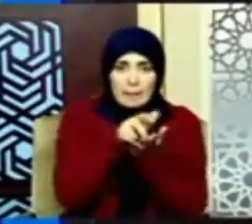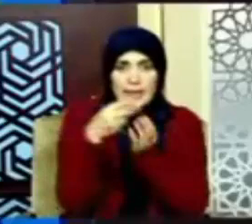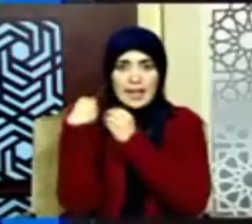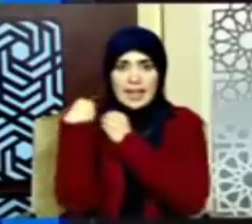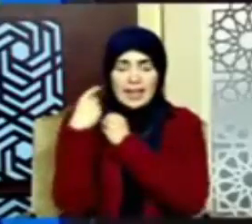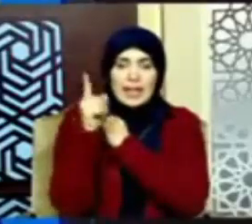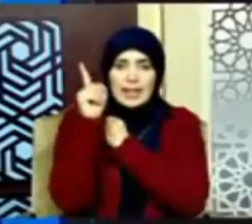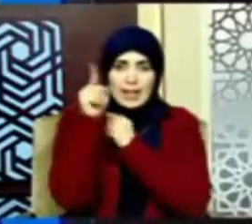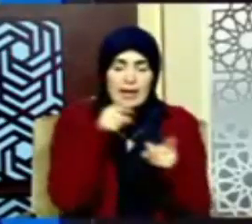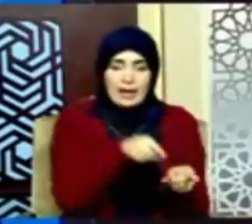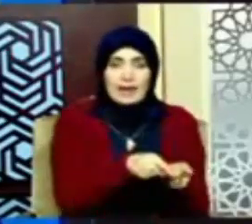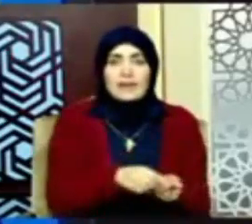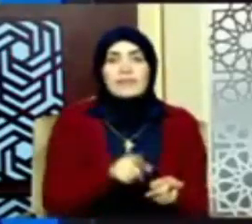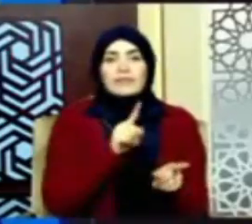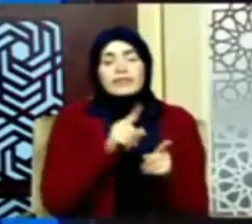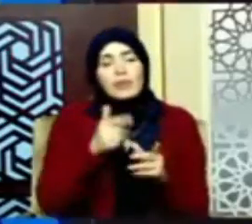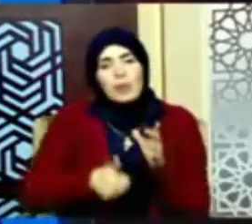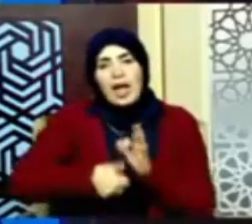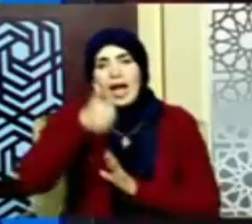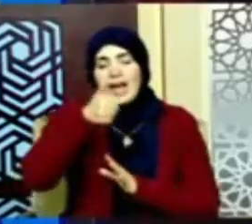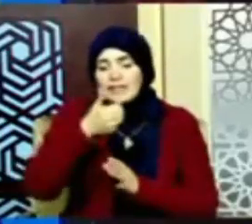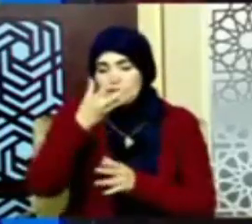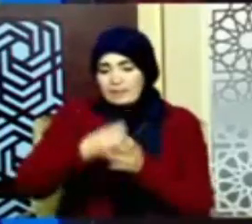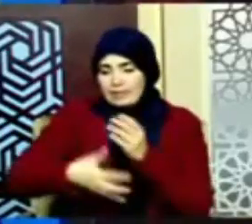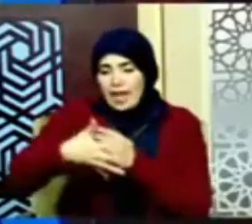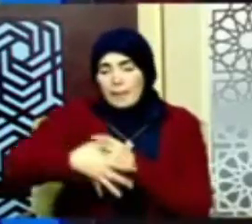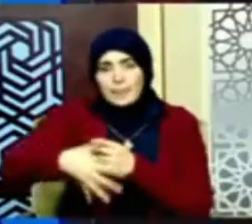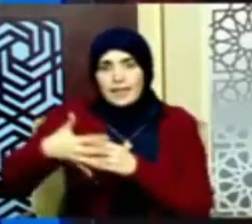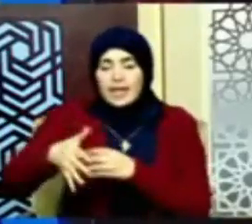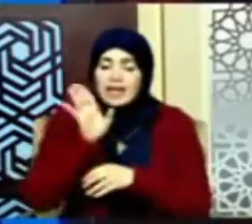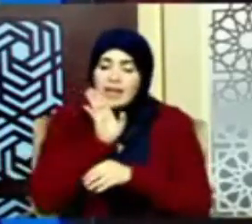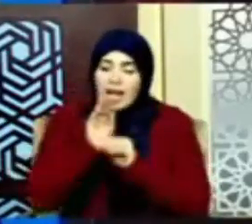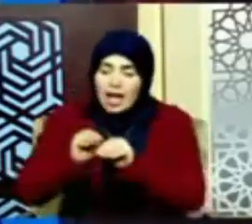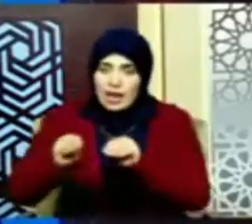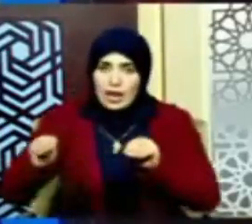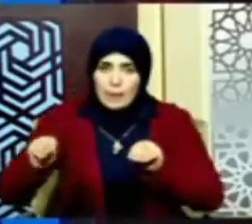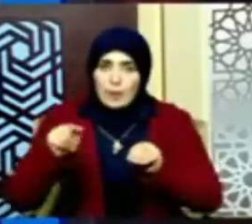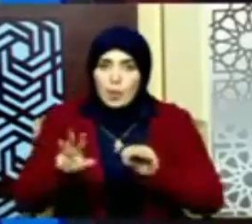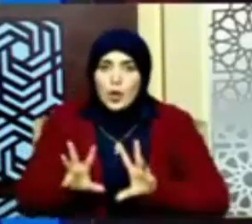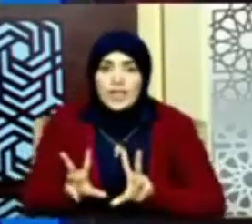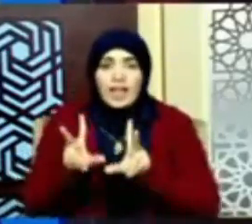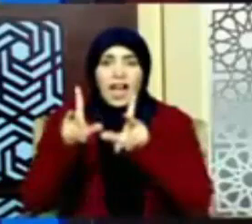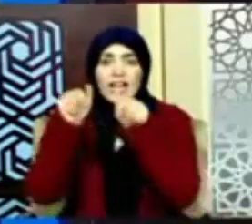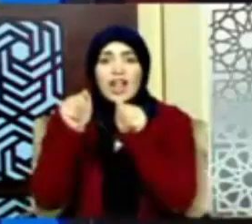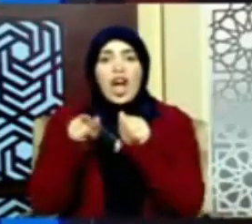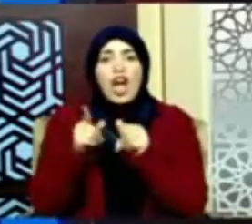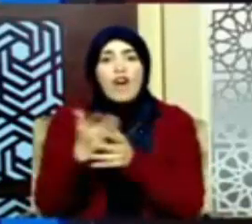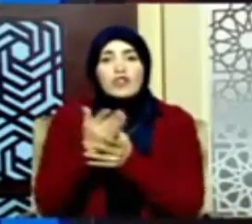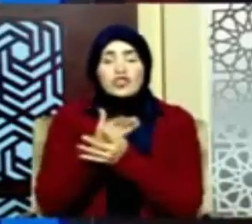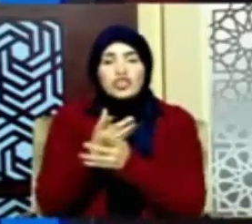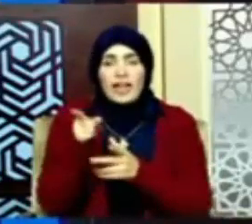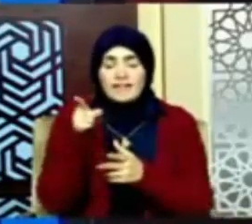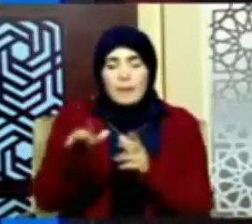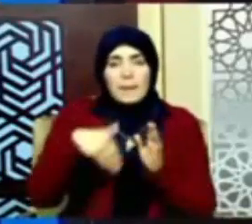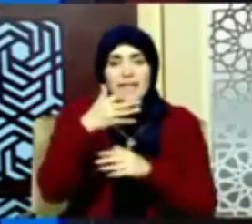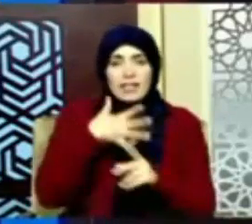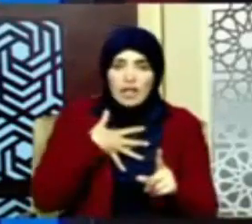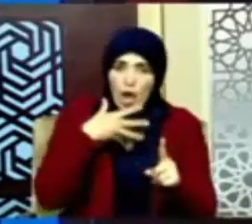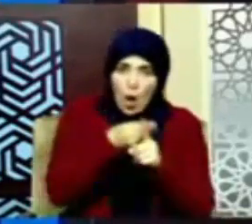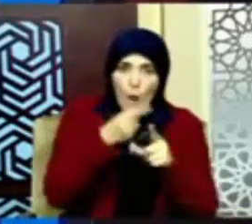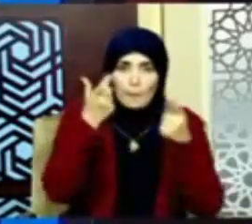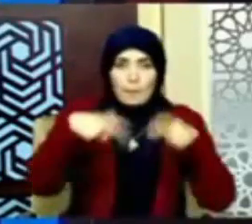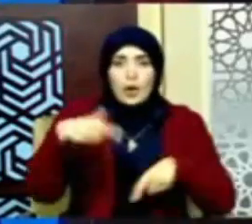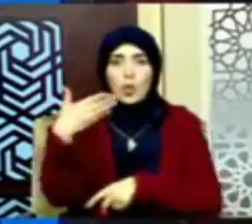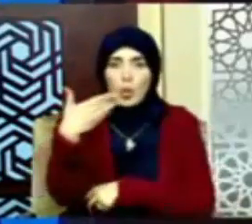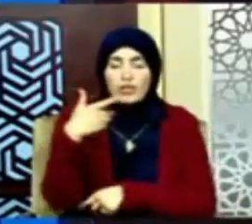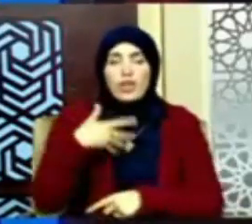بناء أبنائك علميا وثقافيا وعلى تأهيلهم ليكونوا وطنيين نافعين